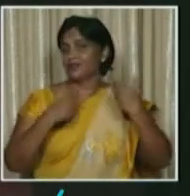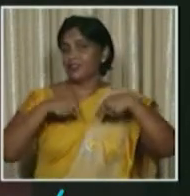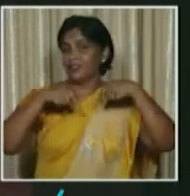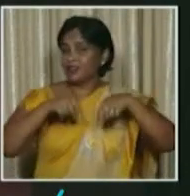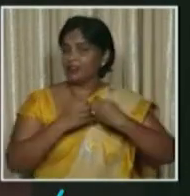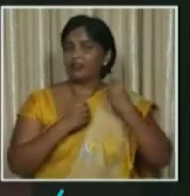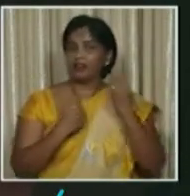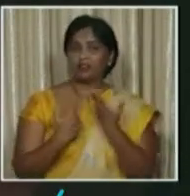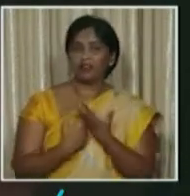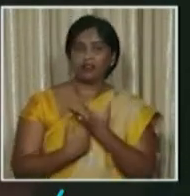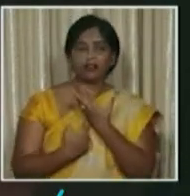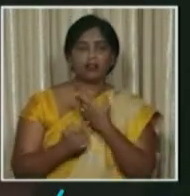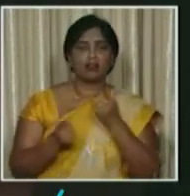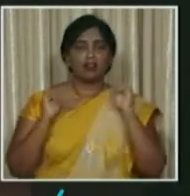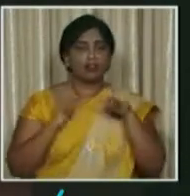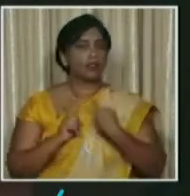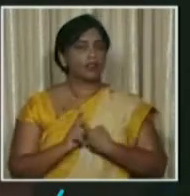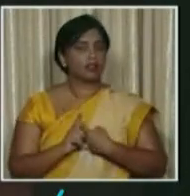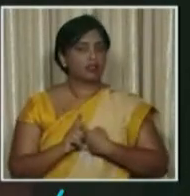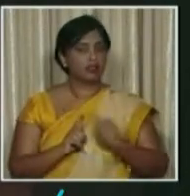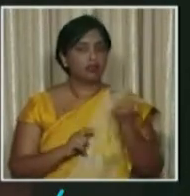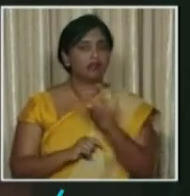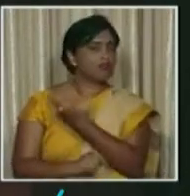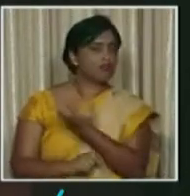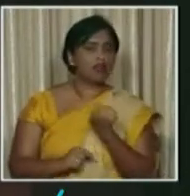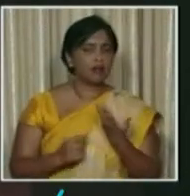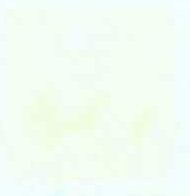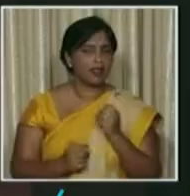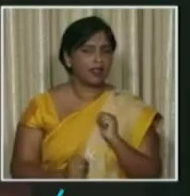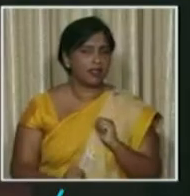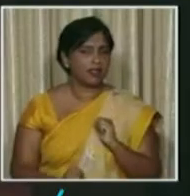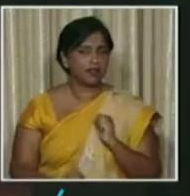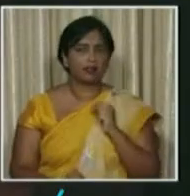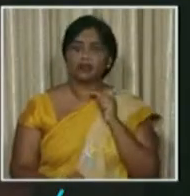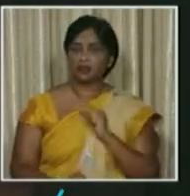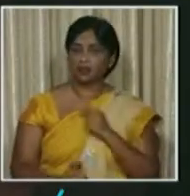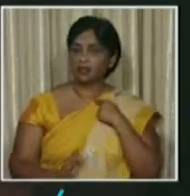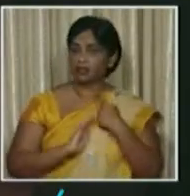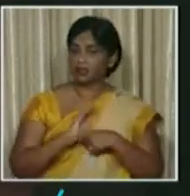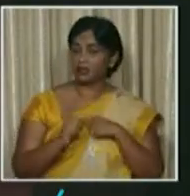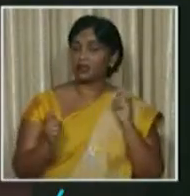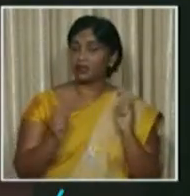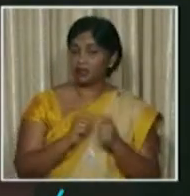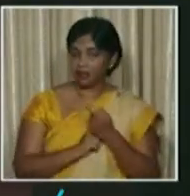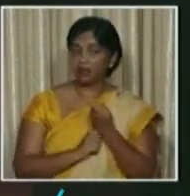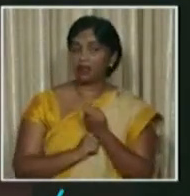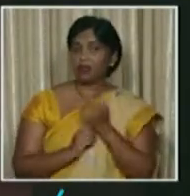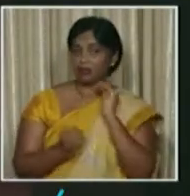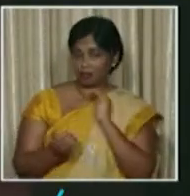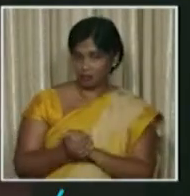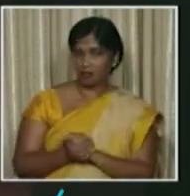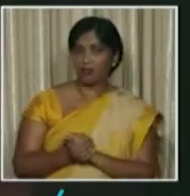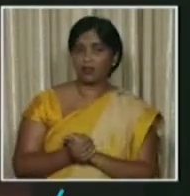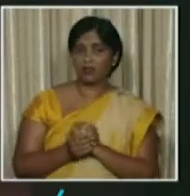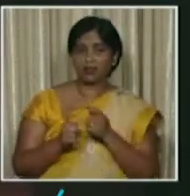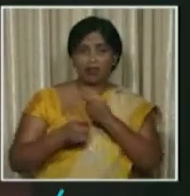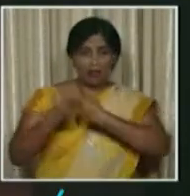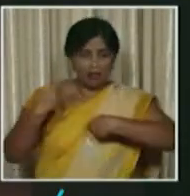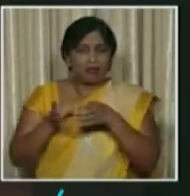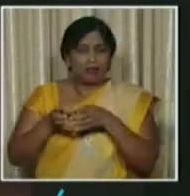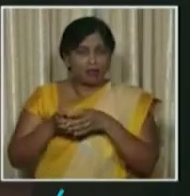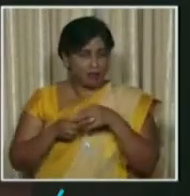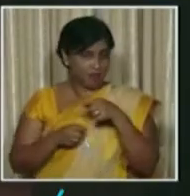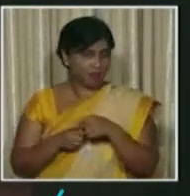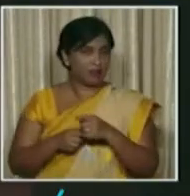දෙන්න, ඇයි ග්‍රවුන්ඩ්ස් ටික දියුණු කරන්න, ඇයි ඒවට යොමු කරන්නේ නැත්තේ? මේ ශ්‍රී ලංකා ක්‍රිකට් එකේ සල්ලි තියෙන්නේ මේ පොඩි